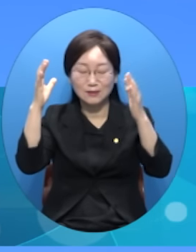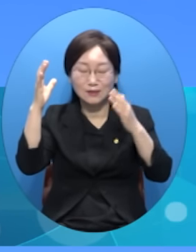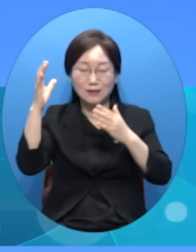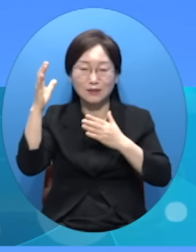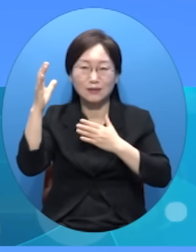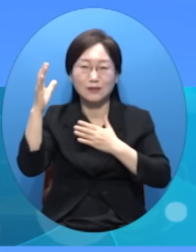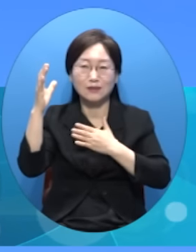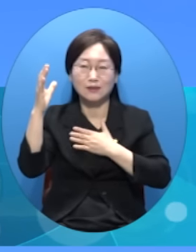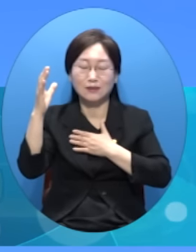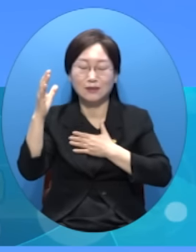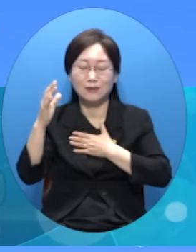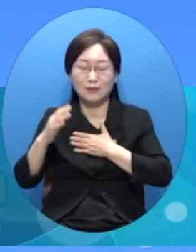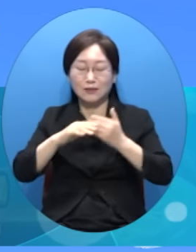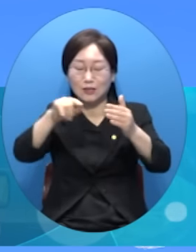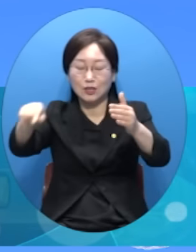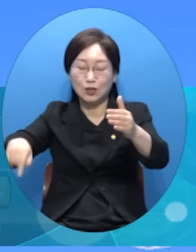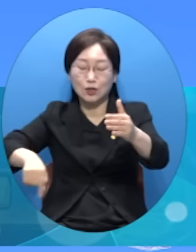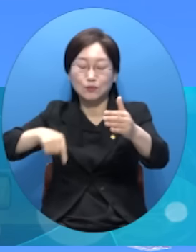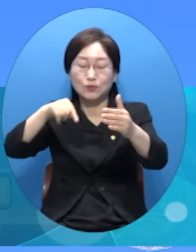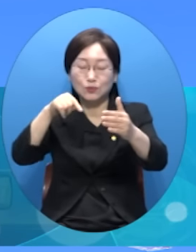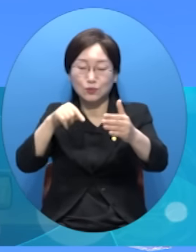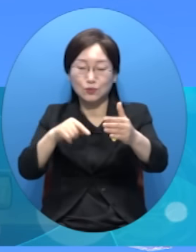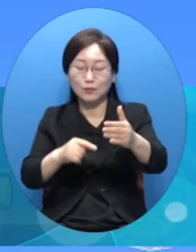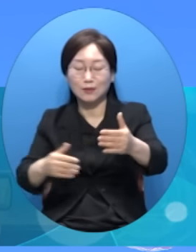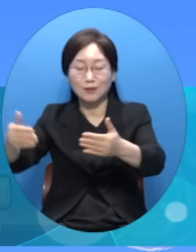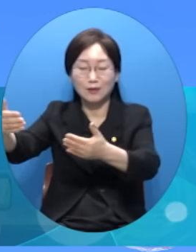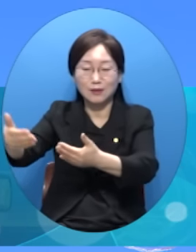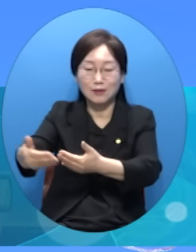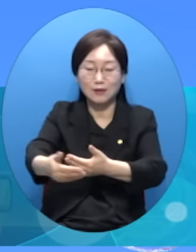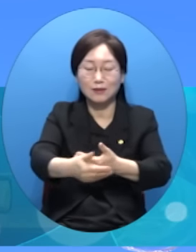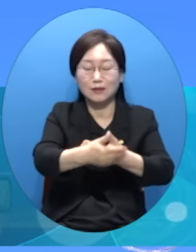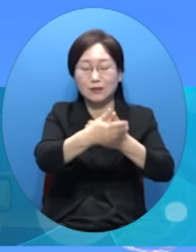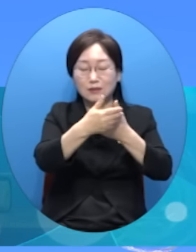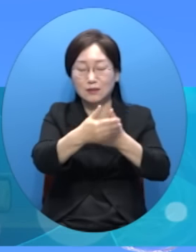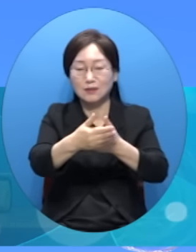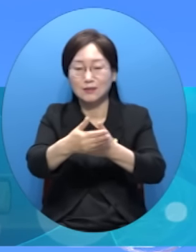어린 날 품에